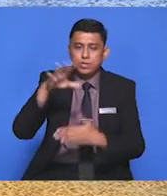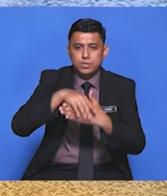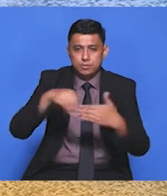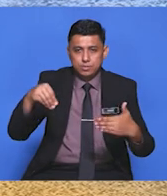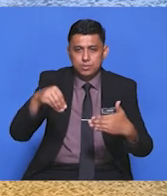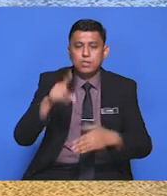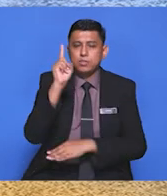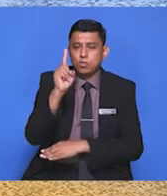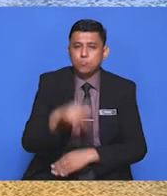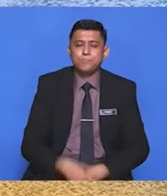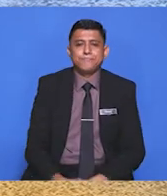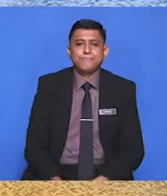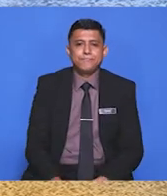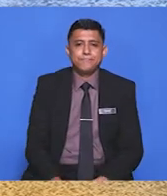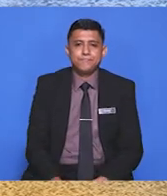RM105 seunit.